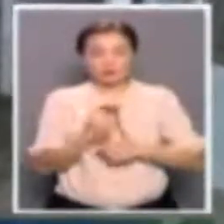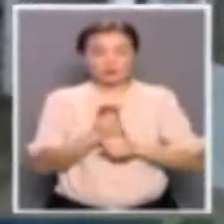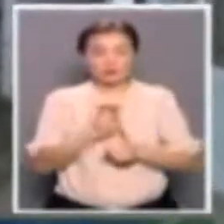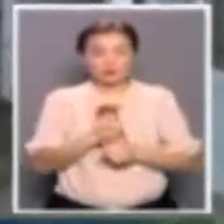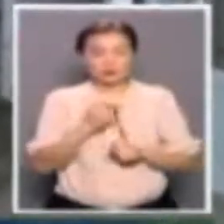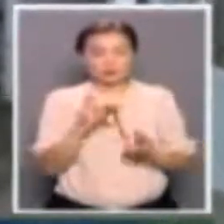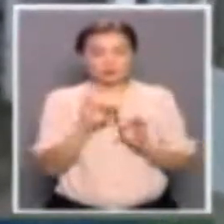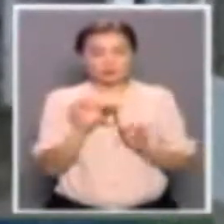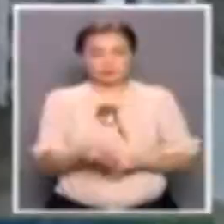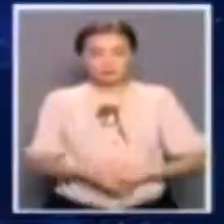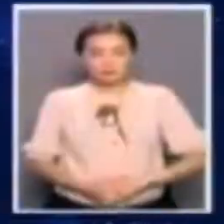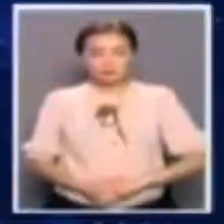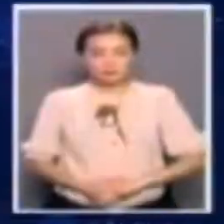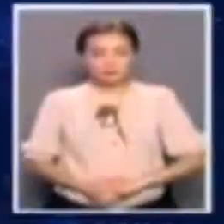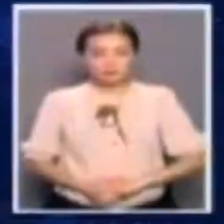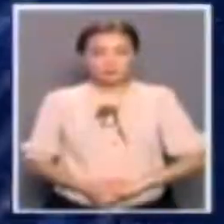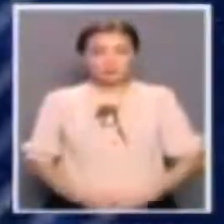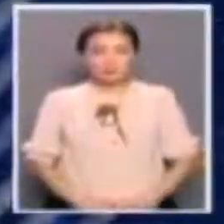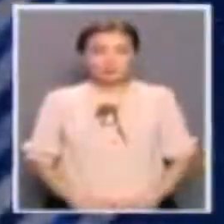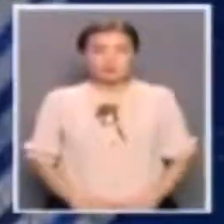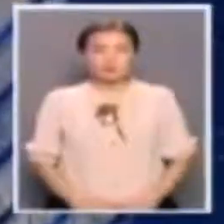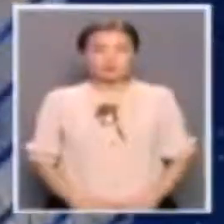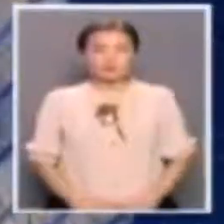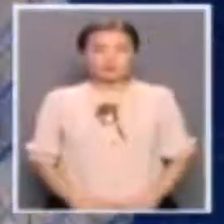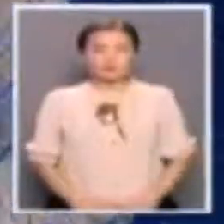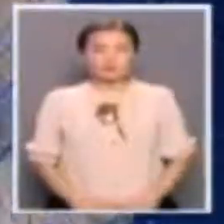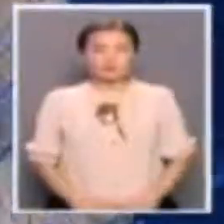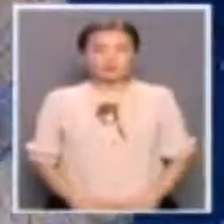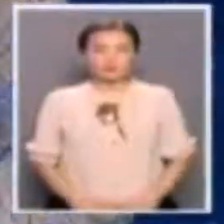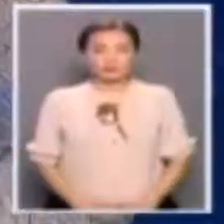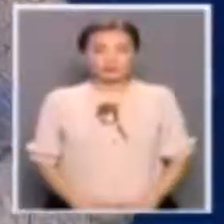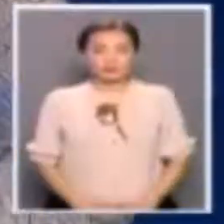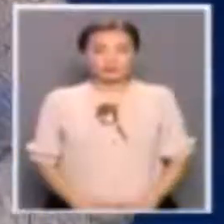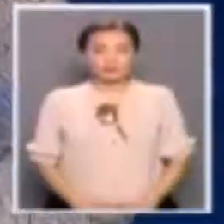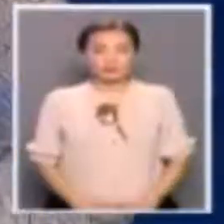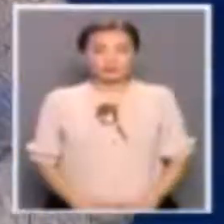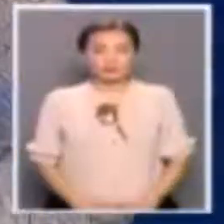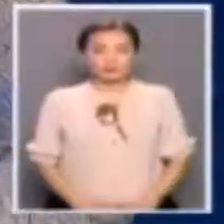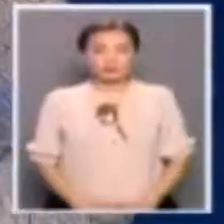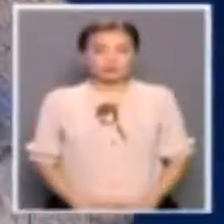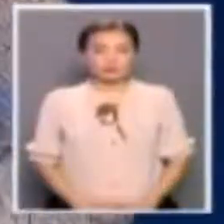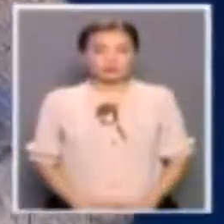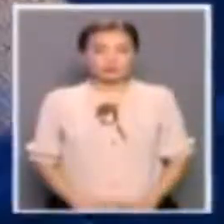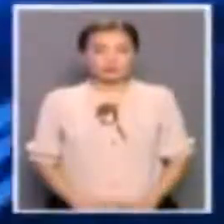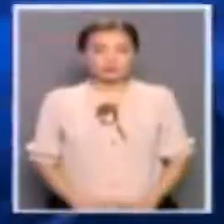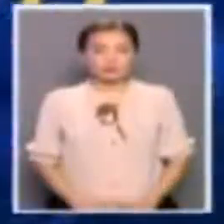от возгорания. Зеки Асхат, Казахайраттың жұлдызы, Жарылғас Шалғасов, телеканал Атырау.